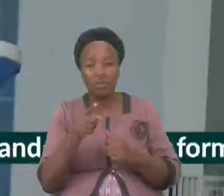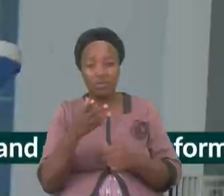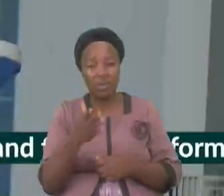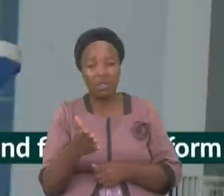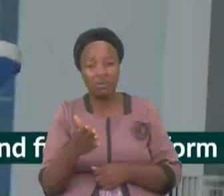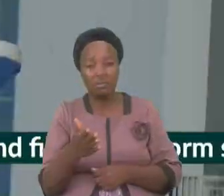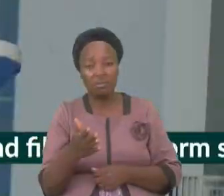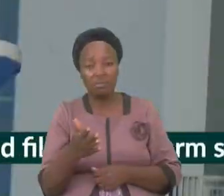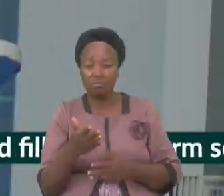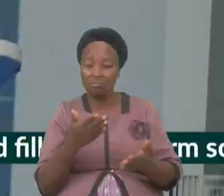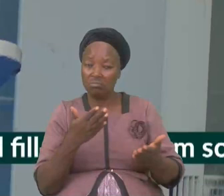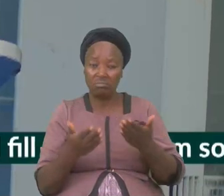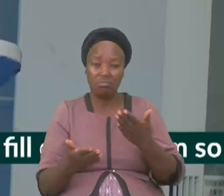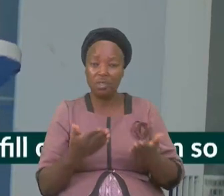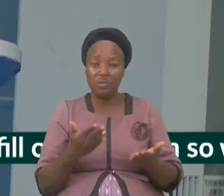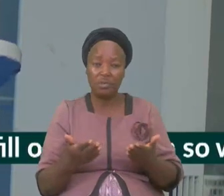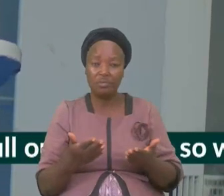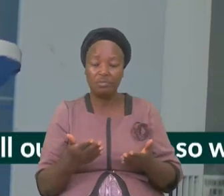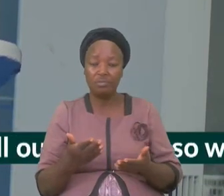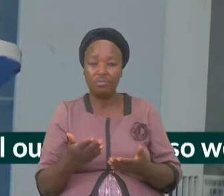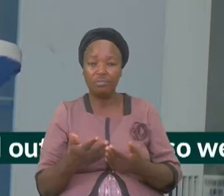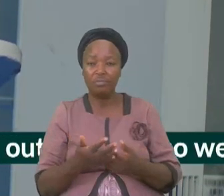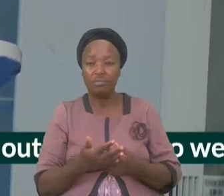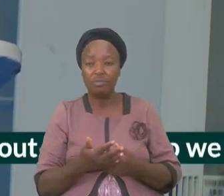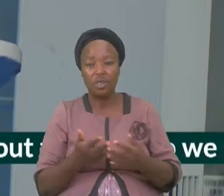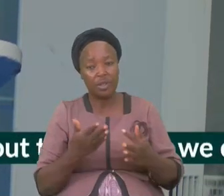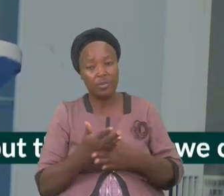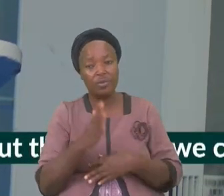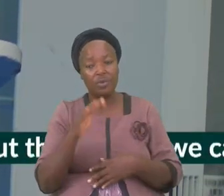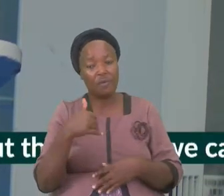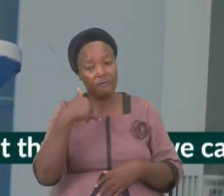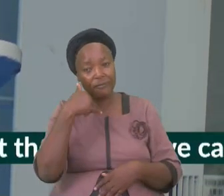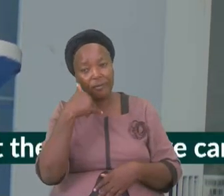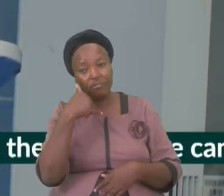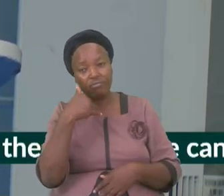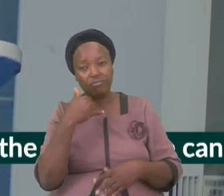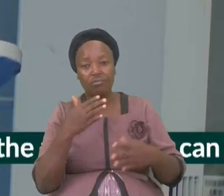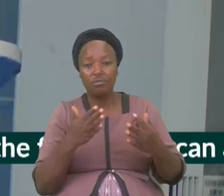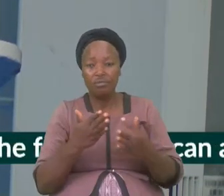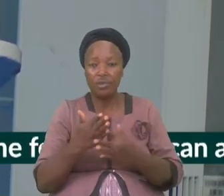Vous êtes en ligne et vous suivez par téléphone.